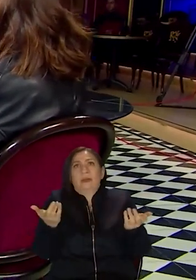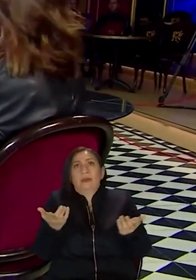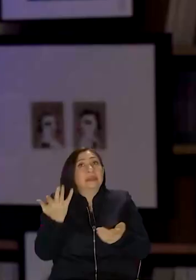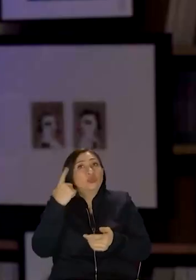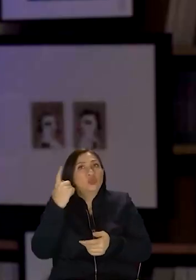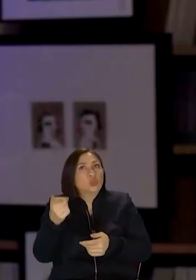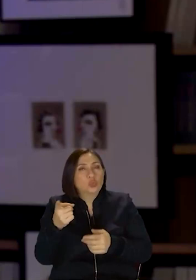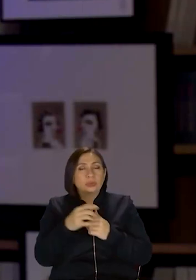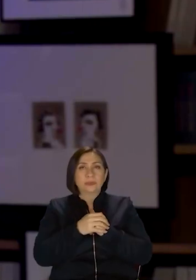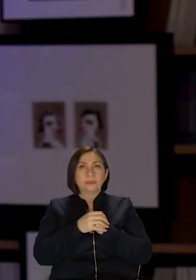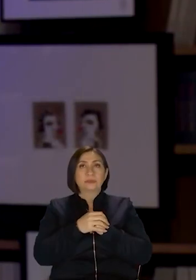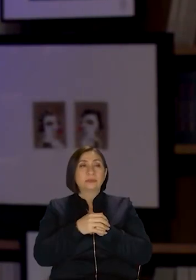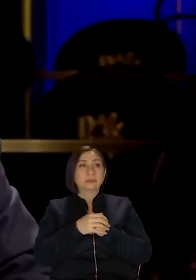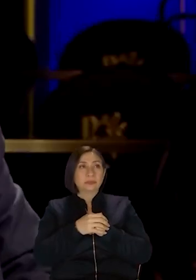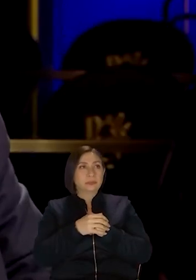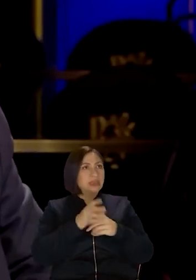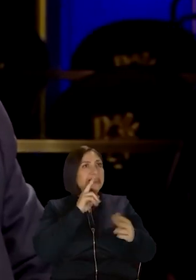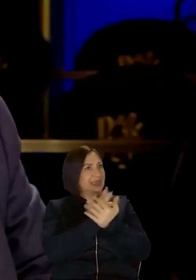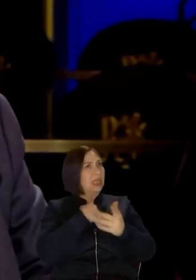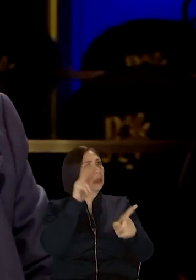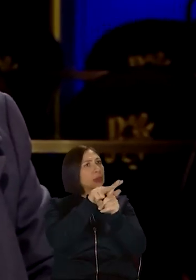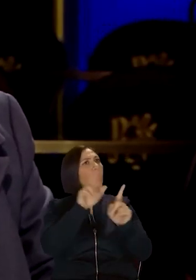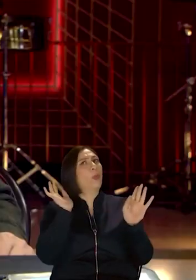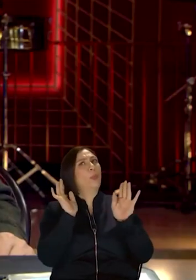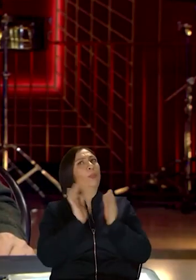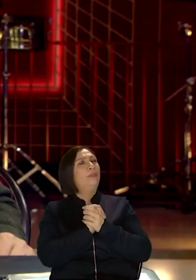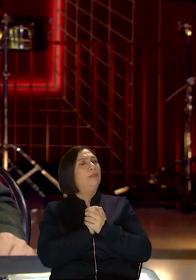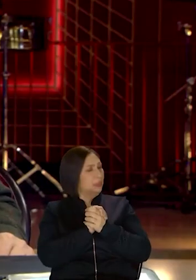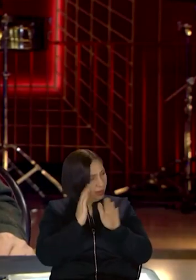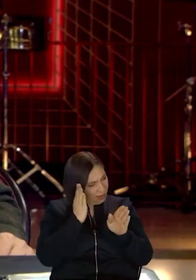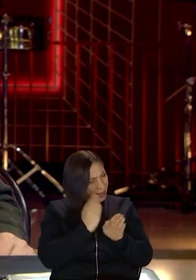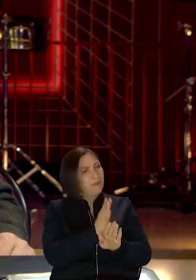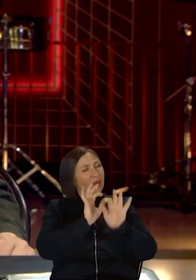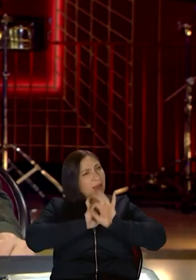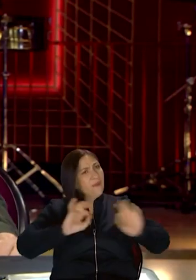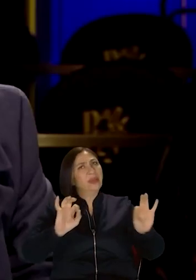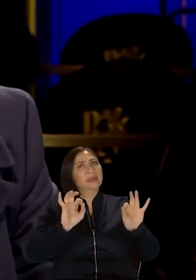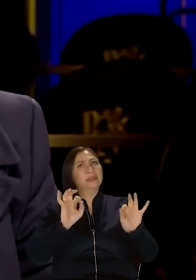Ne diyorsun? Altına imza mı atıyorsun? Yani evet. Çünkü